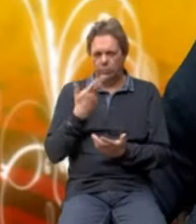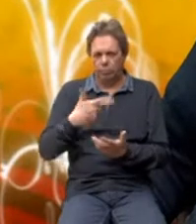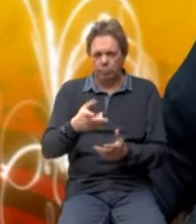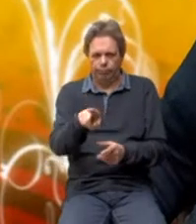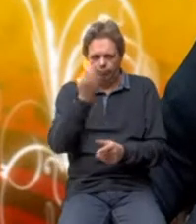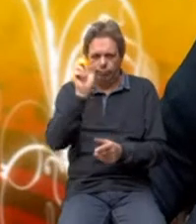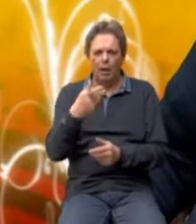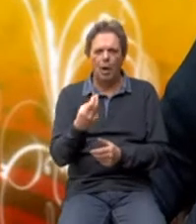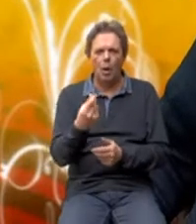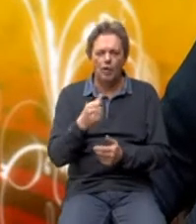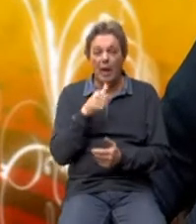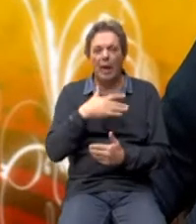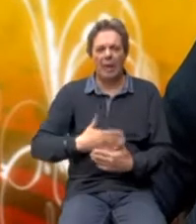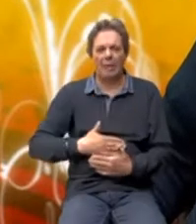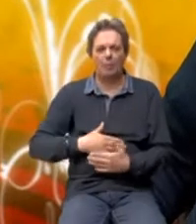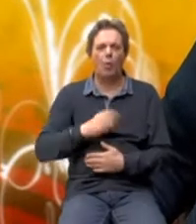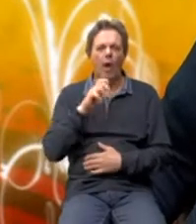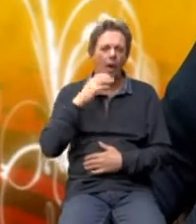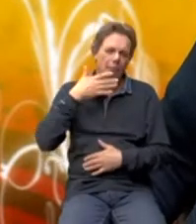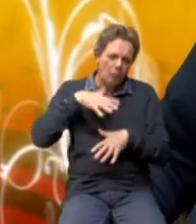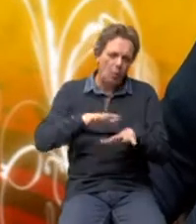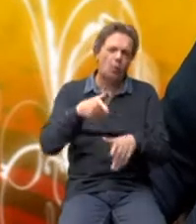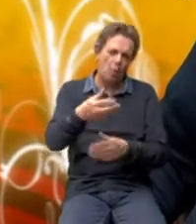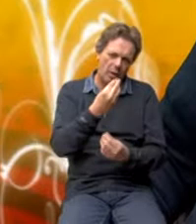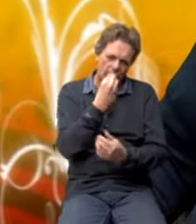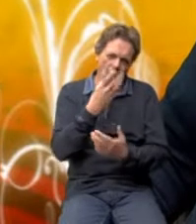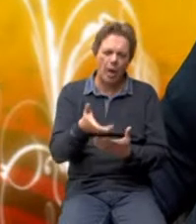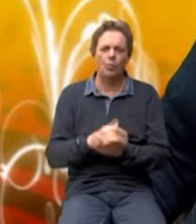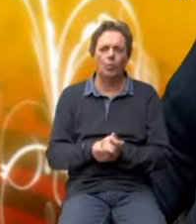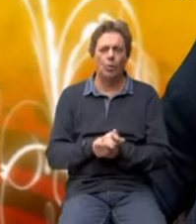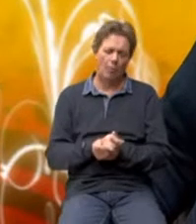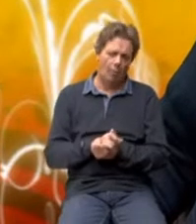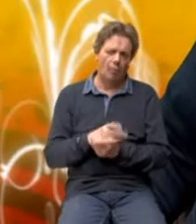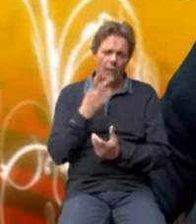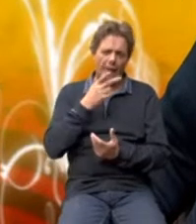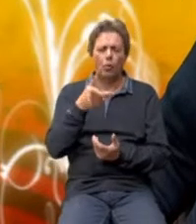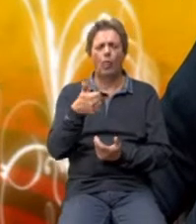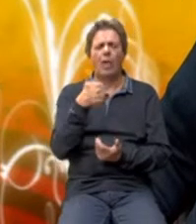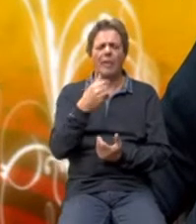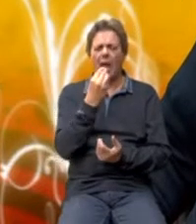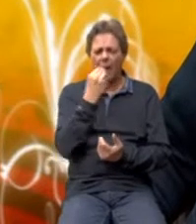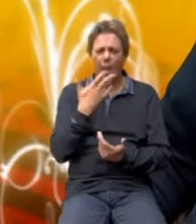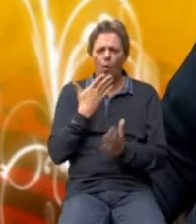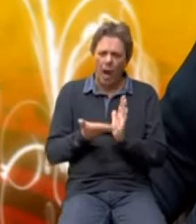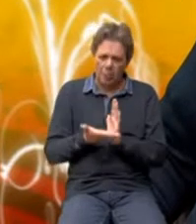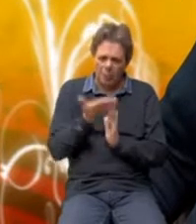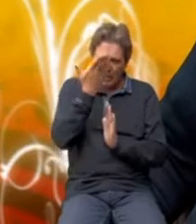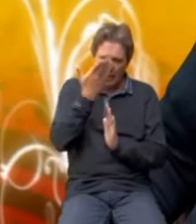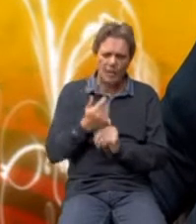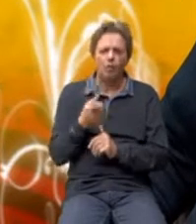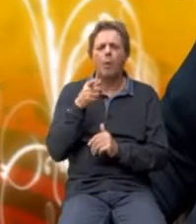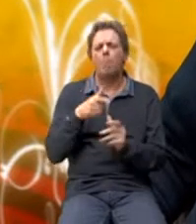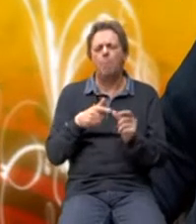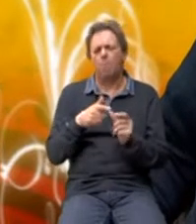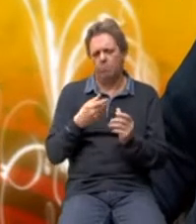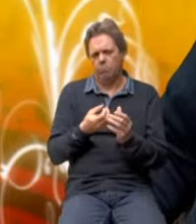i trbuhe ljudi koji to konzumiraju i u svakom slučaju to je jedna hrana koja je rastuća po